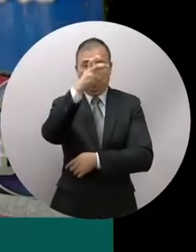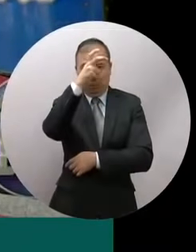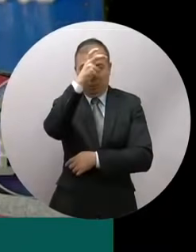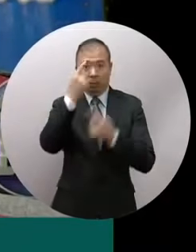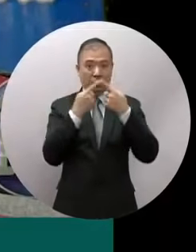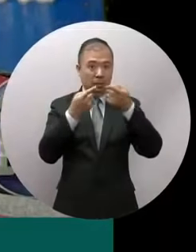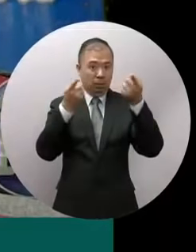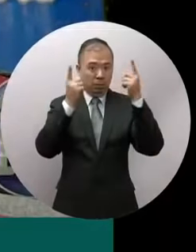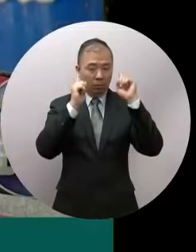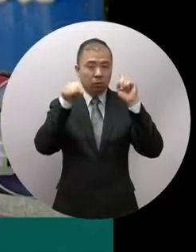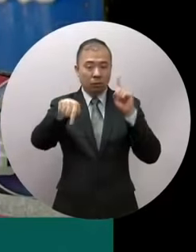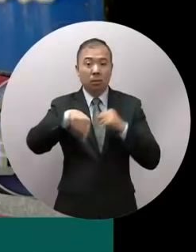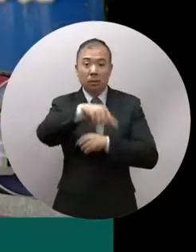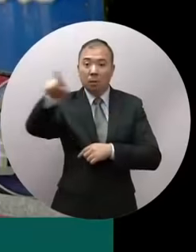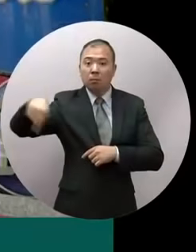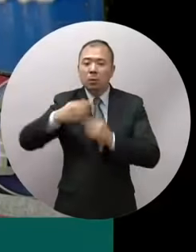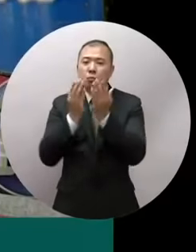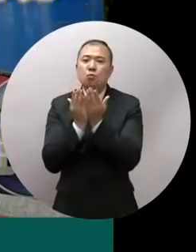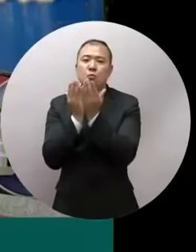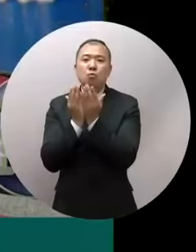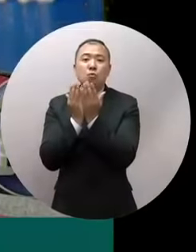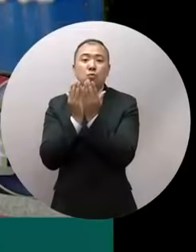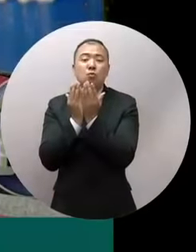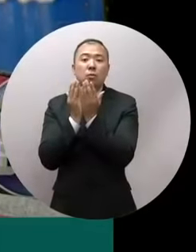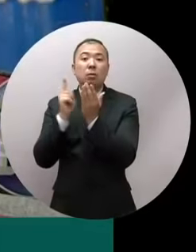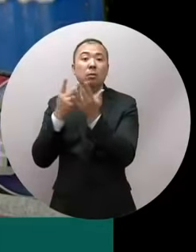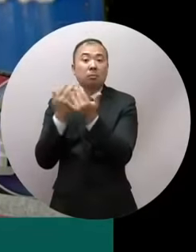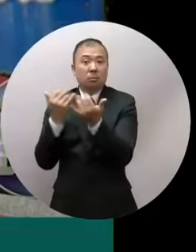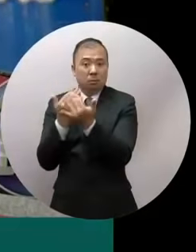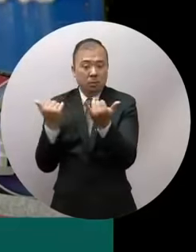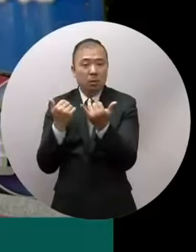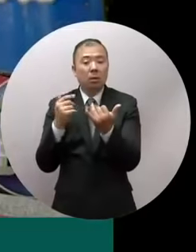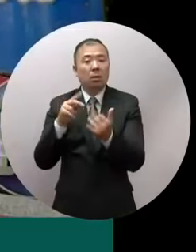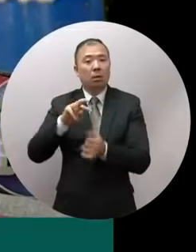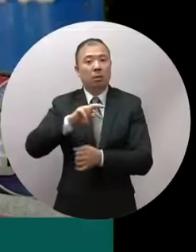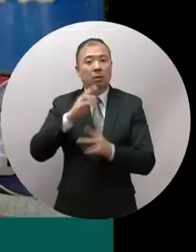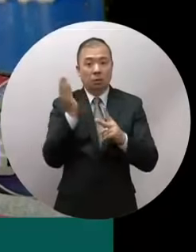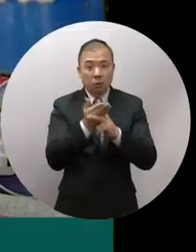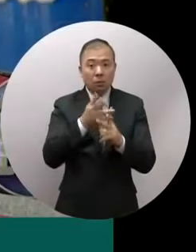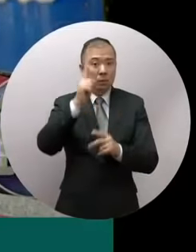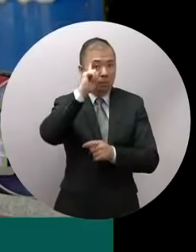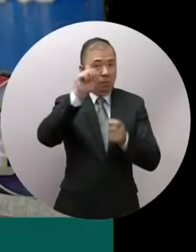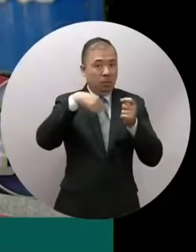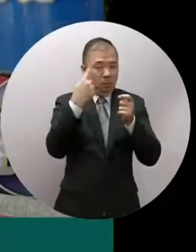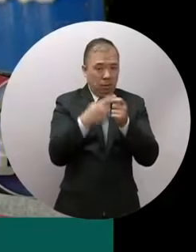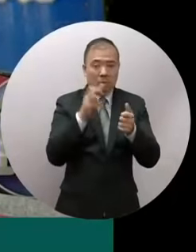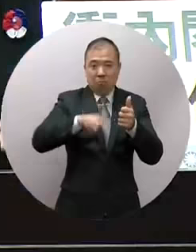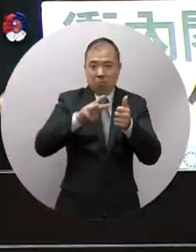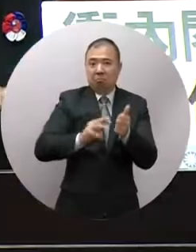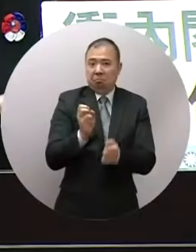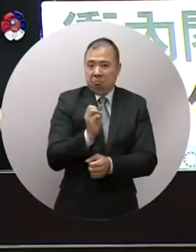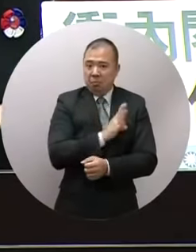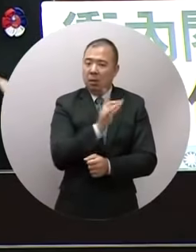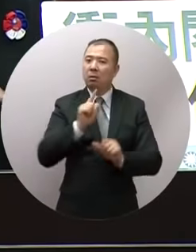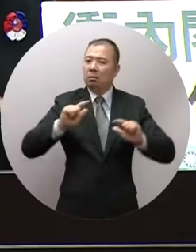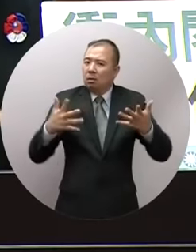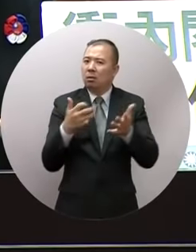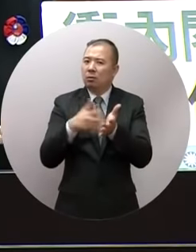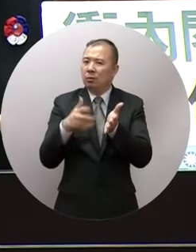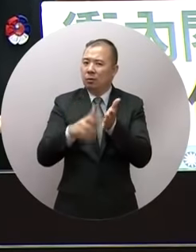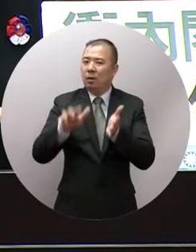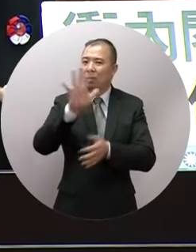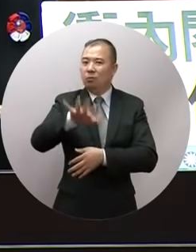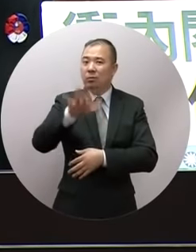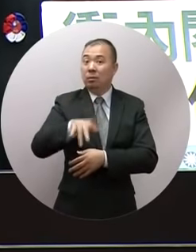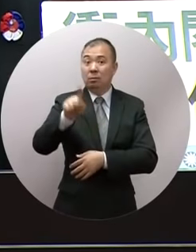里面已经完成受训的，以及预计在明年完成受训的有将近5000个巡官，无